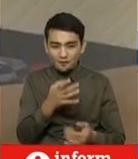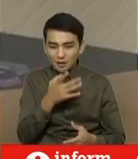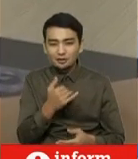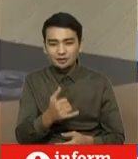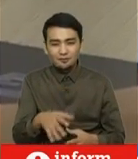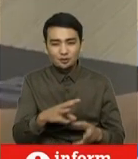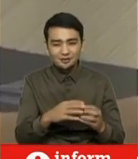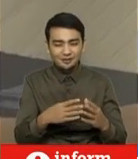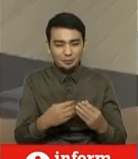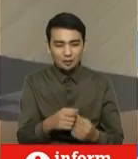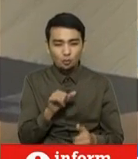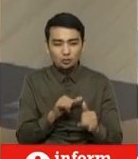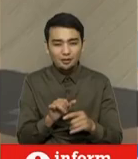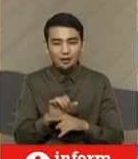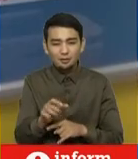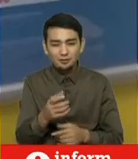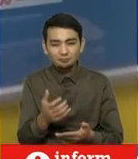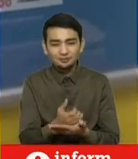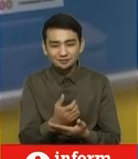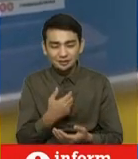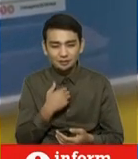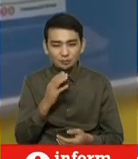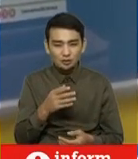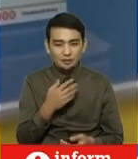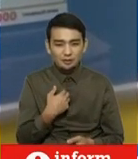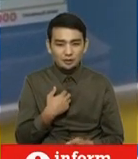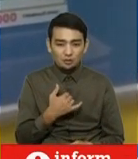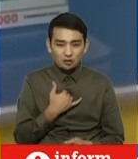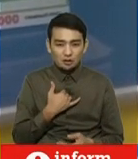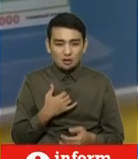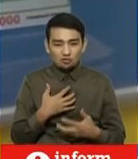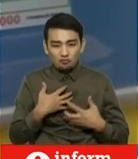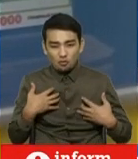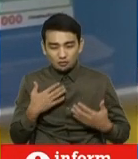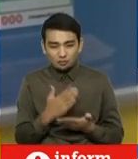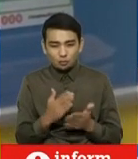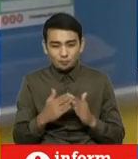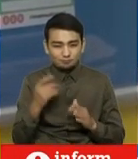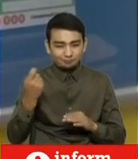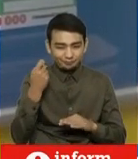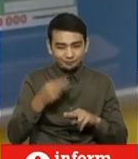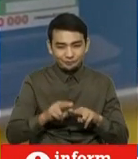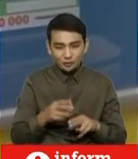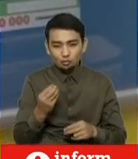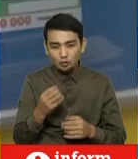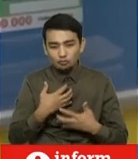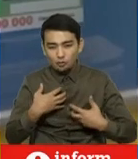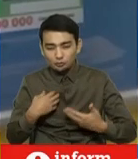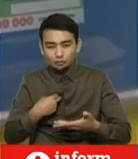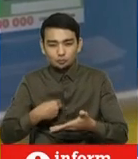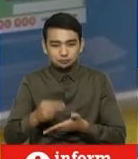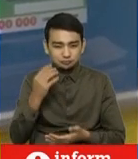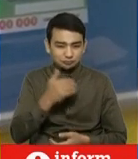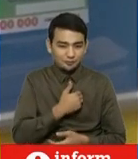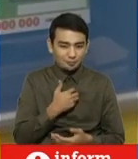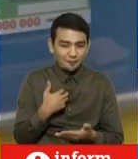уже распланировать выигрыш мы держим скот на выигрыш хотим ещё закупить животных чтобы